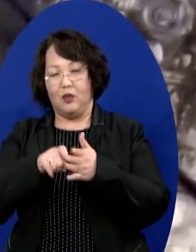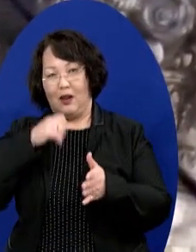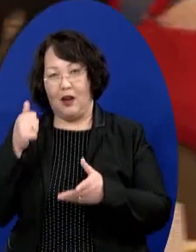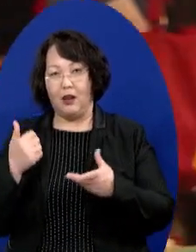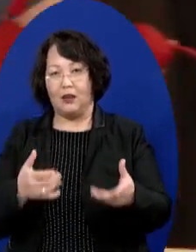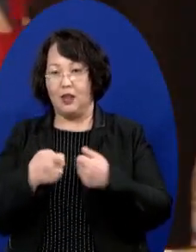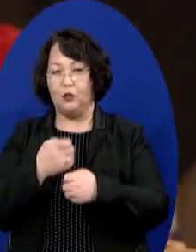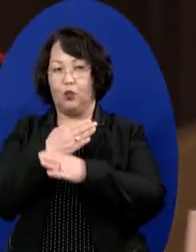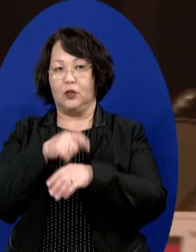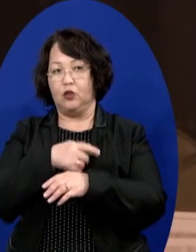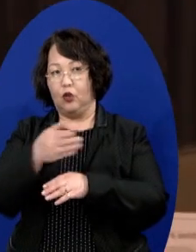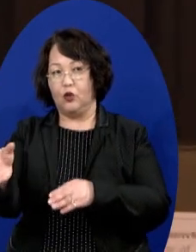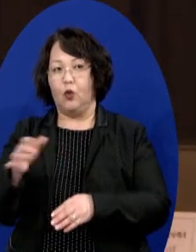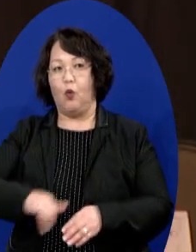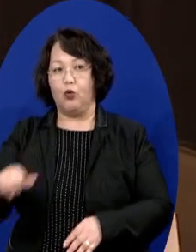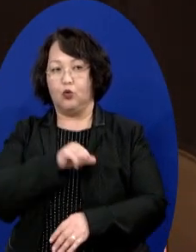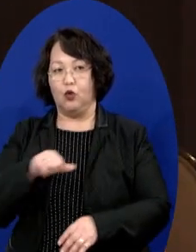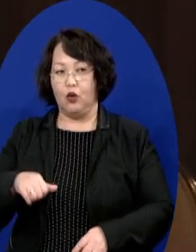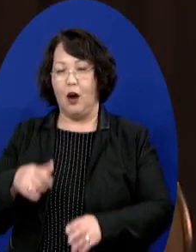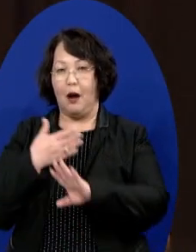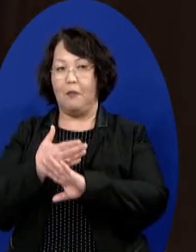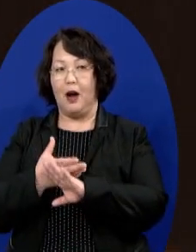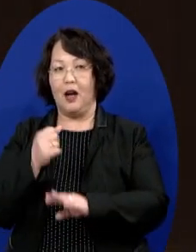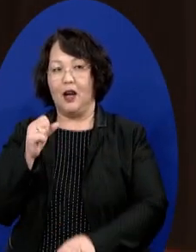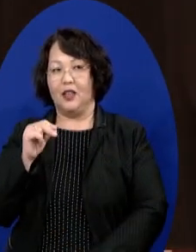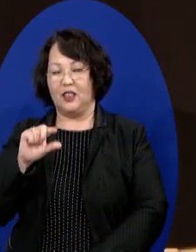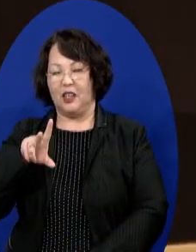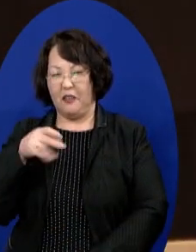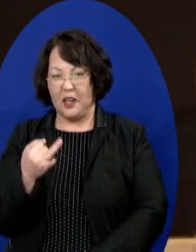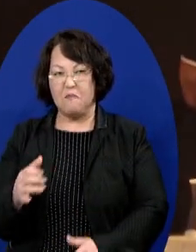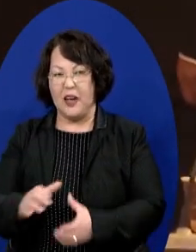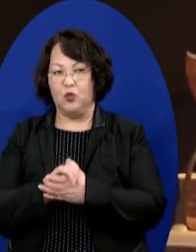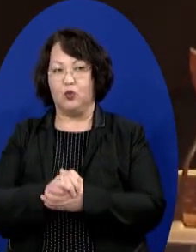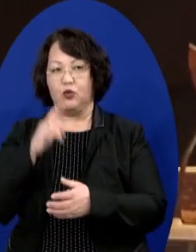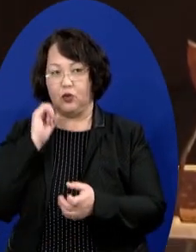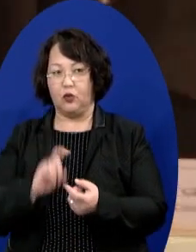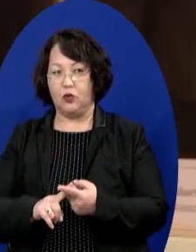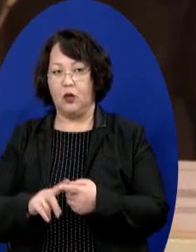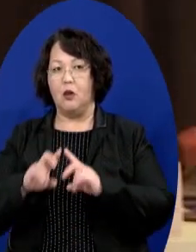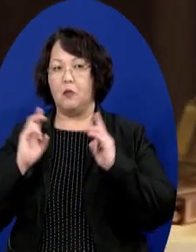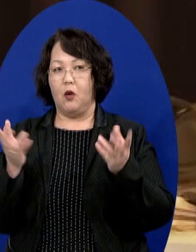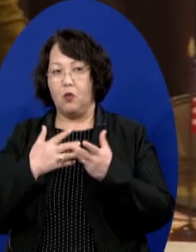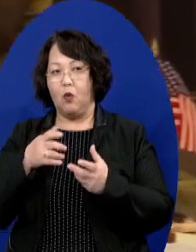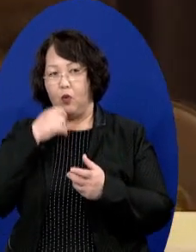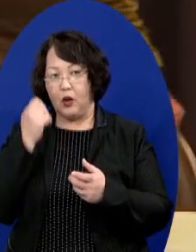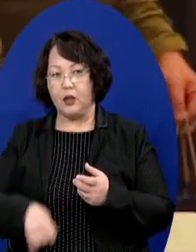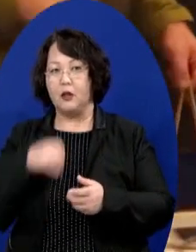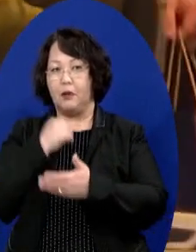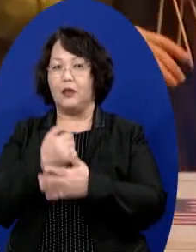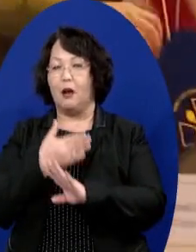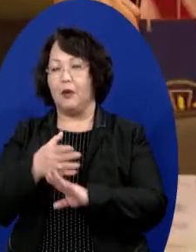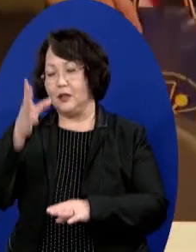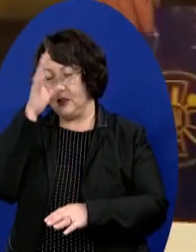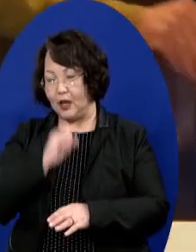дууснаас хойш тус улсын өөрийгөө хамгаалах чадвархийг бэхжүүлэхэд чиглэсэн байна. Энэхүү баг хуралд Украины батлан хамгаалахын сайд оролцож улс